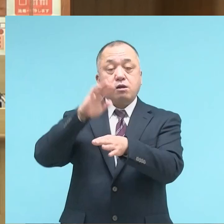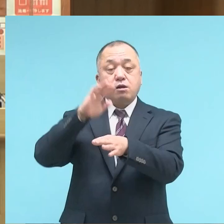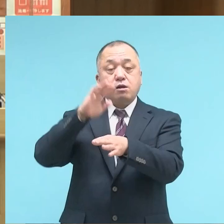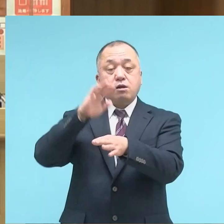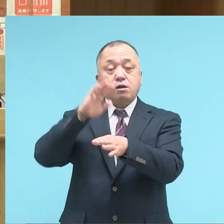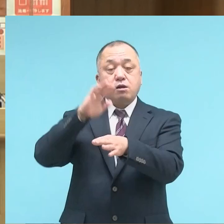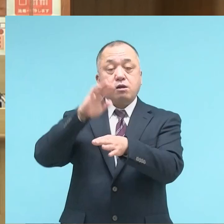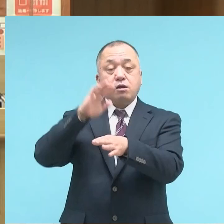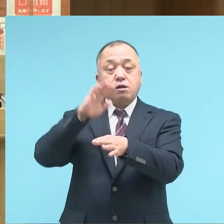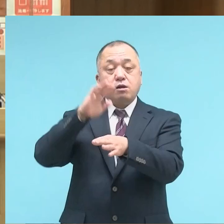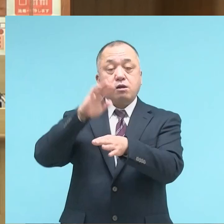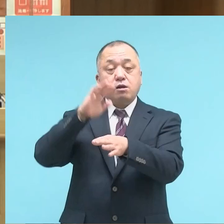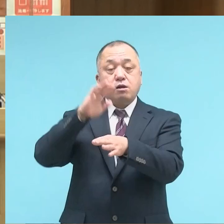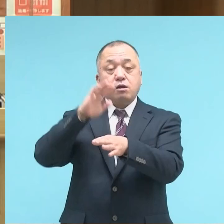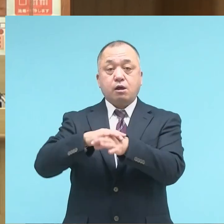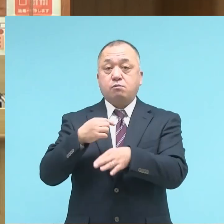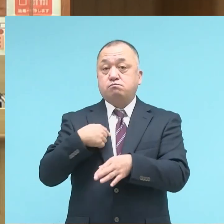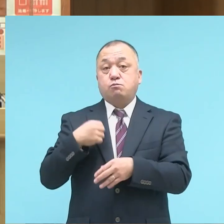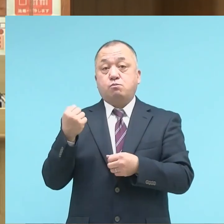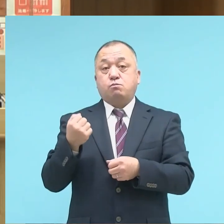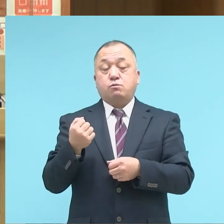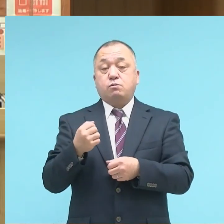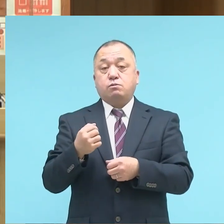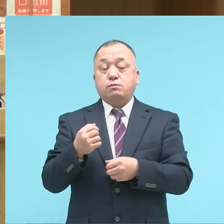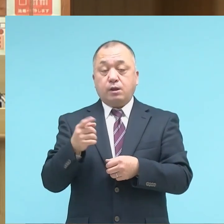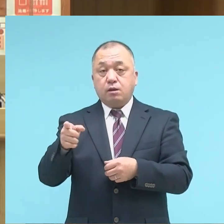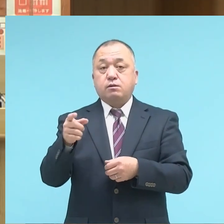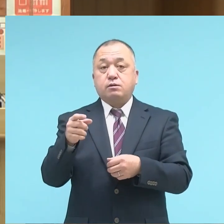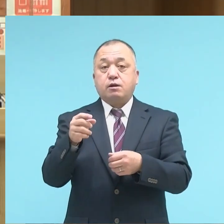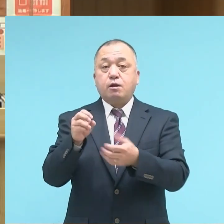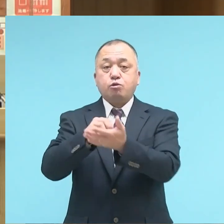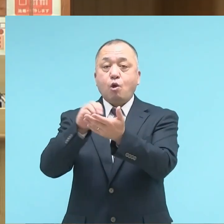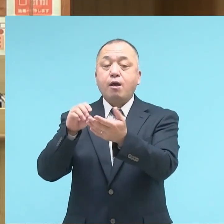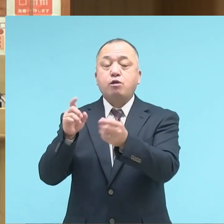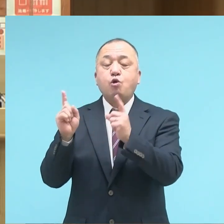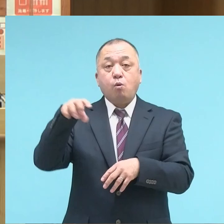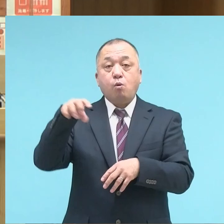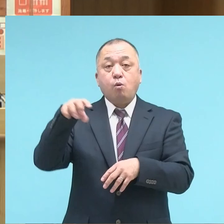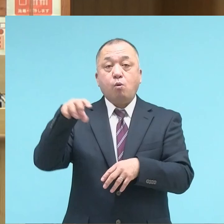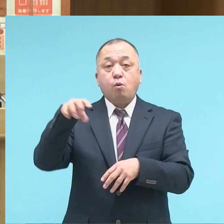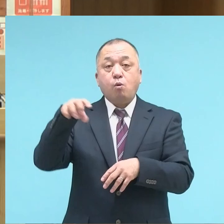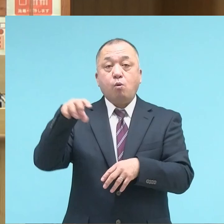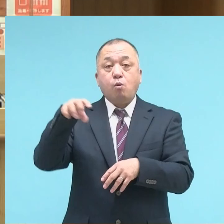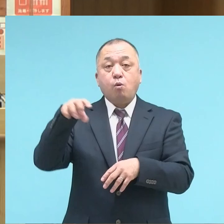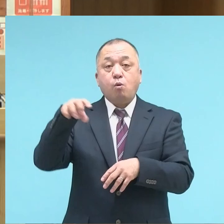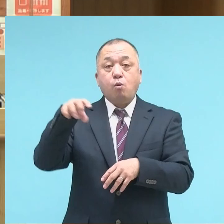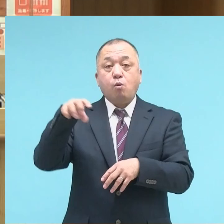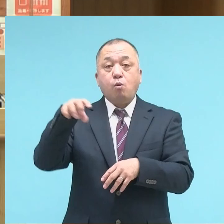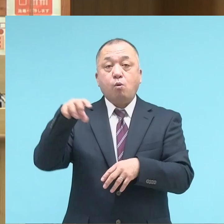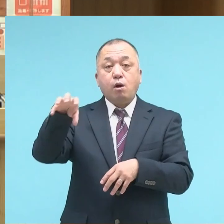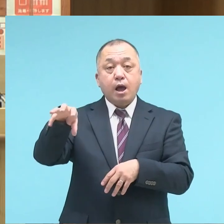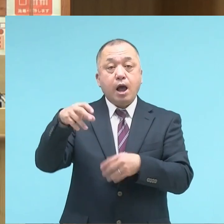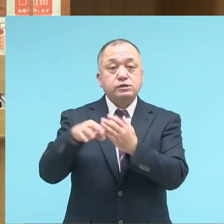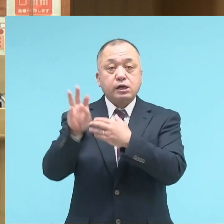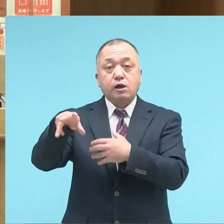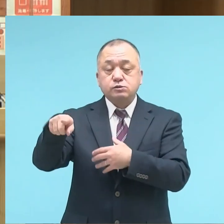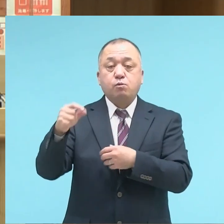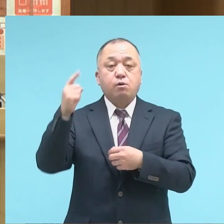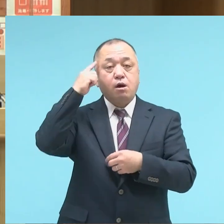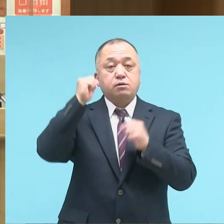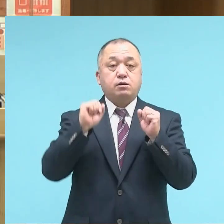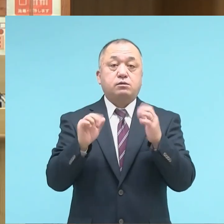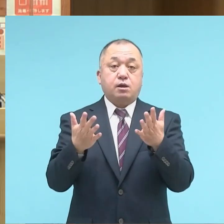する考え、旭川市自体もないですし、我々もないということです。でそしてまたただこの GoTo トラベル事業っ